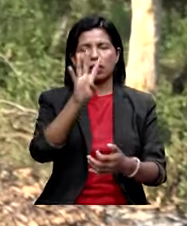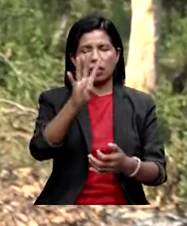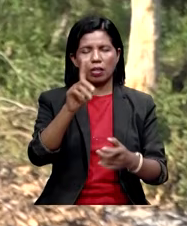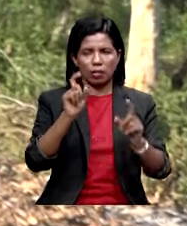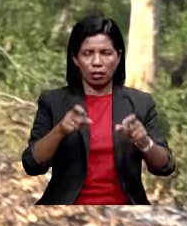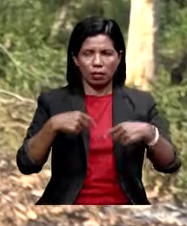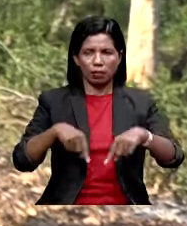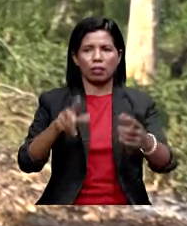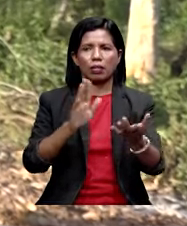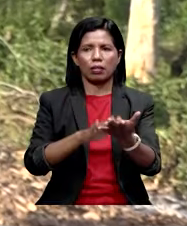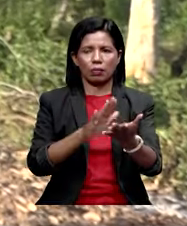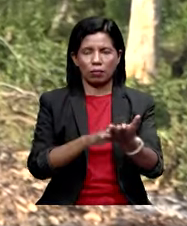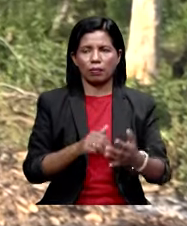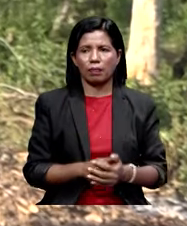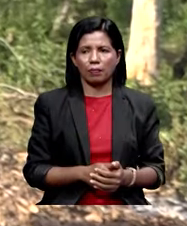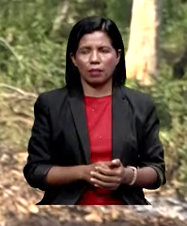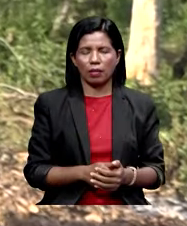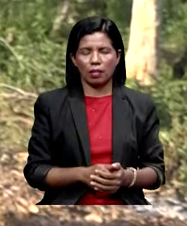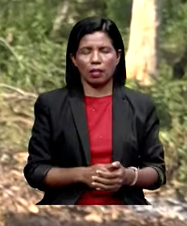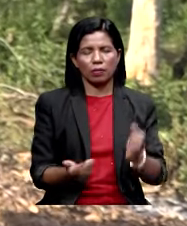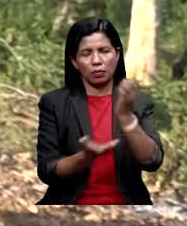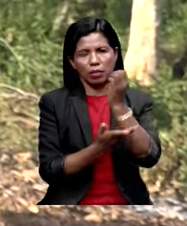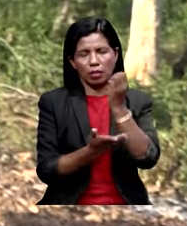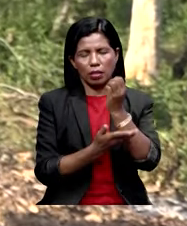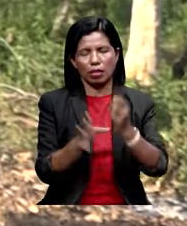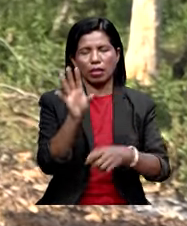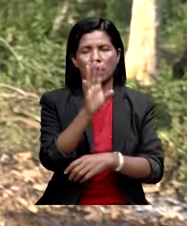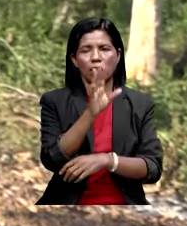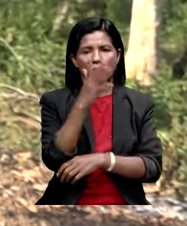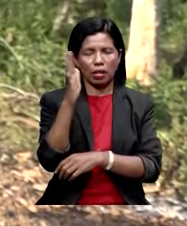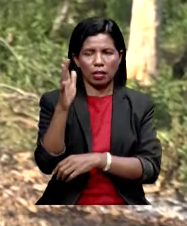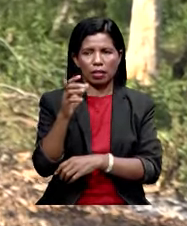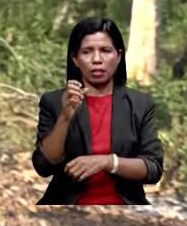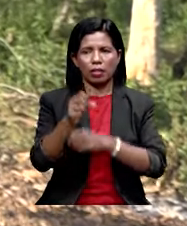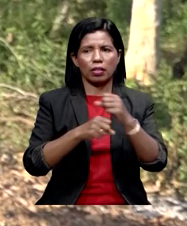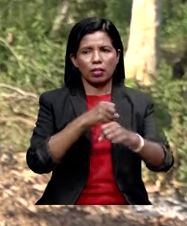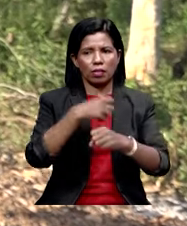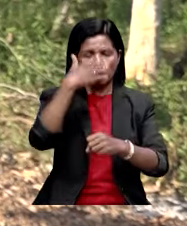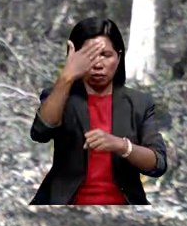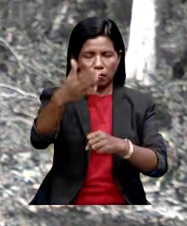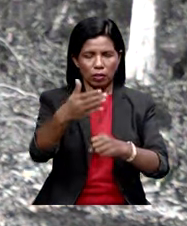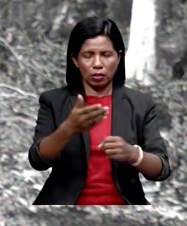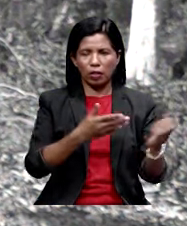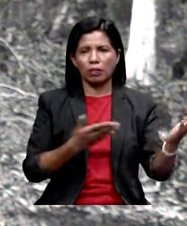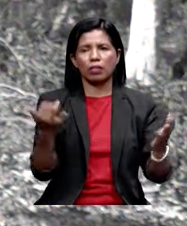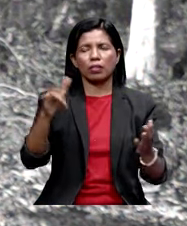skola firai tara diam ba firai tina noi na kara uten sar ata ma sar nei hat vai skola.